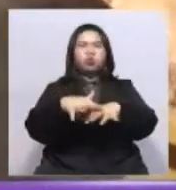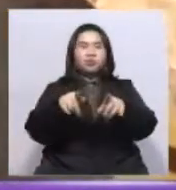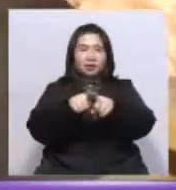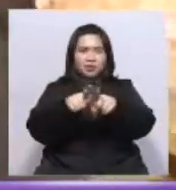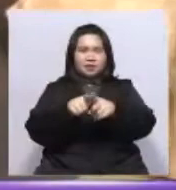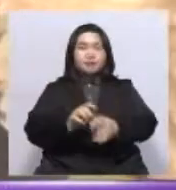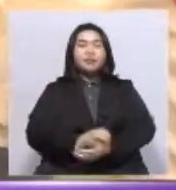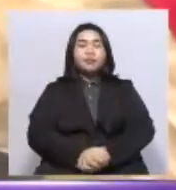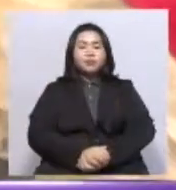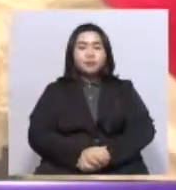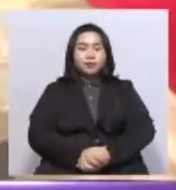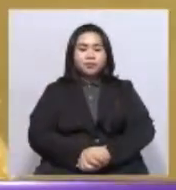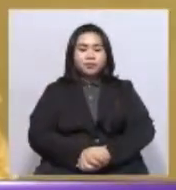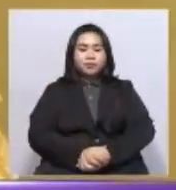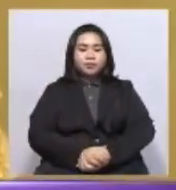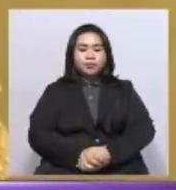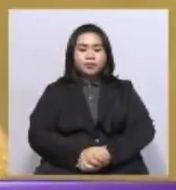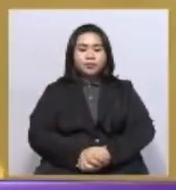ะ